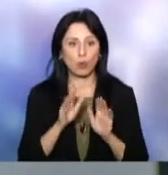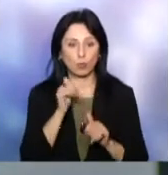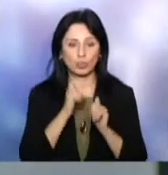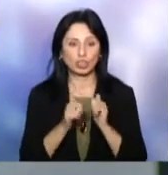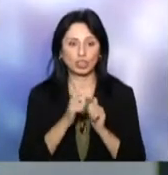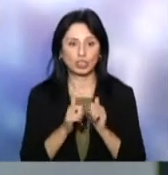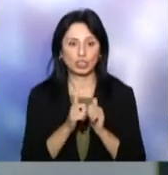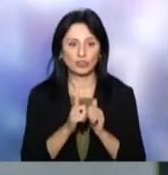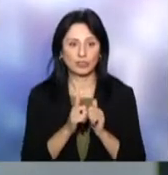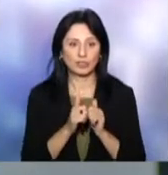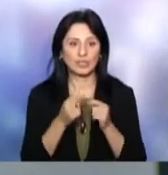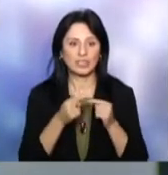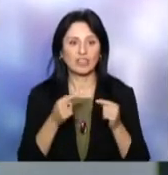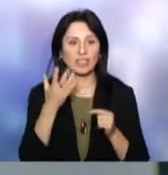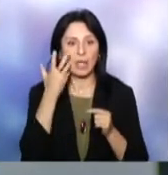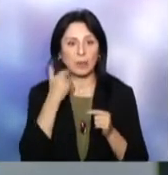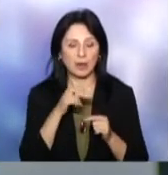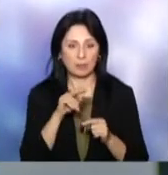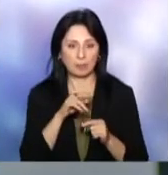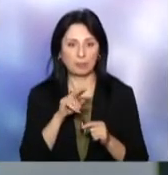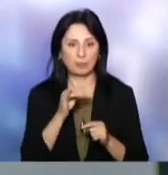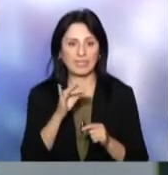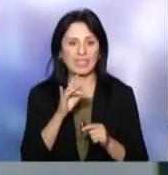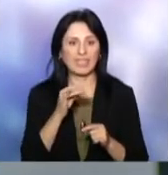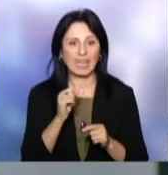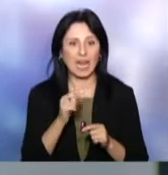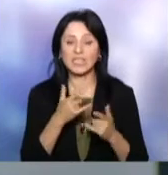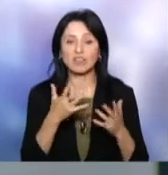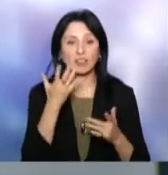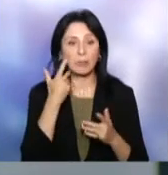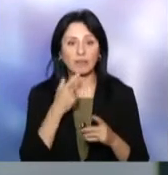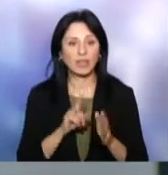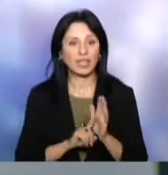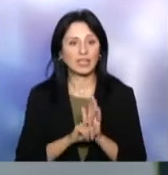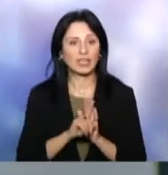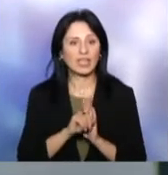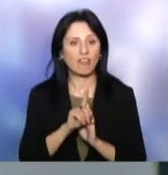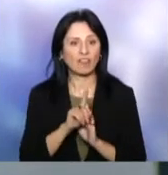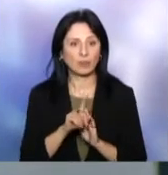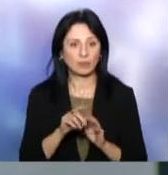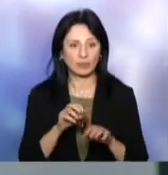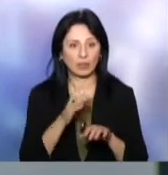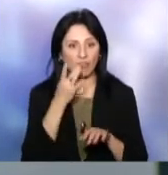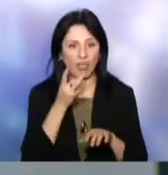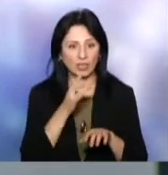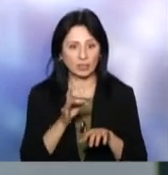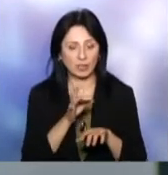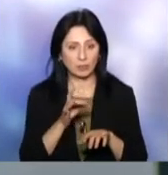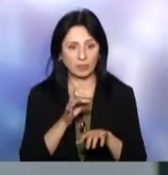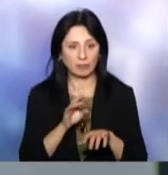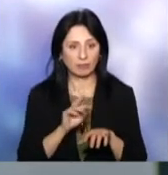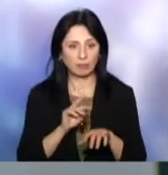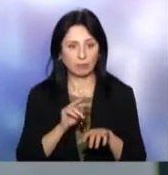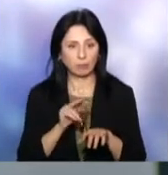ხშირად სხვადასხვა ფერის პიტირიაზზე. რატომ არის სხვადასხვა ფერის? თავიდან როდესაც ჩნდება ვამოვარდის ფროელ ფერის არის, შემდეგ